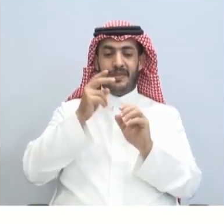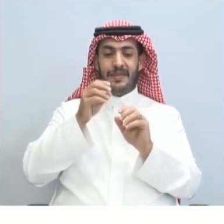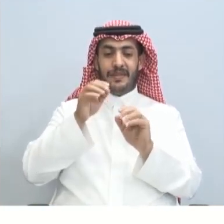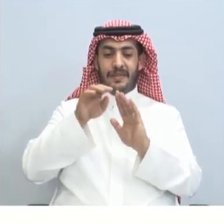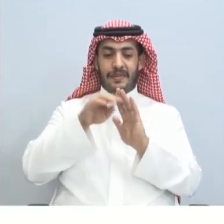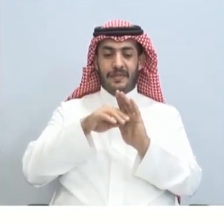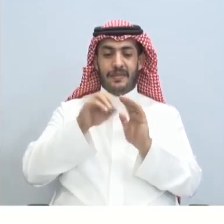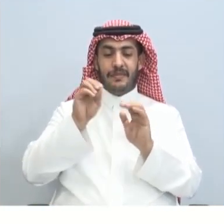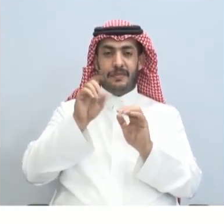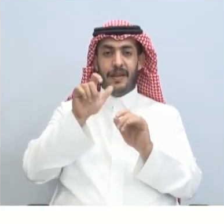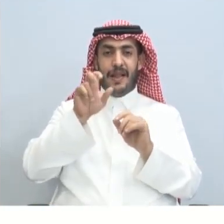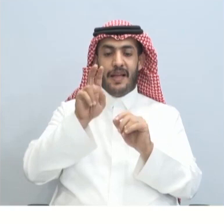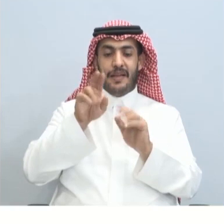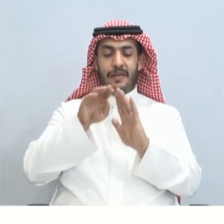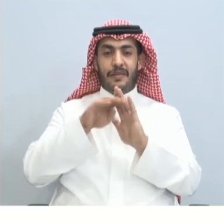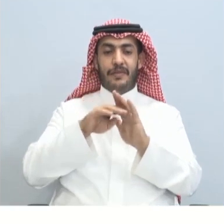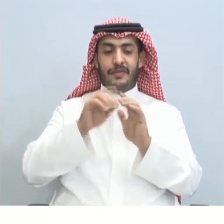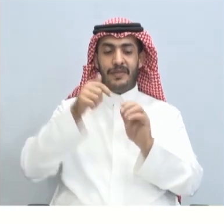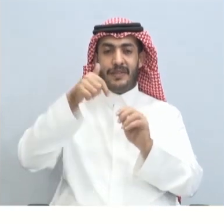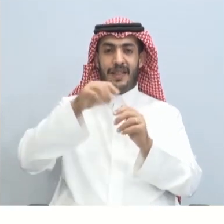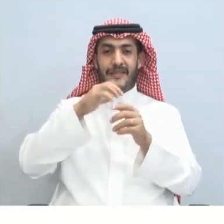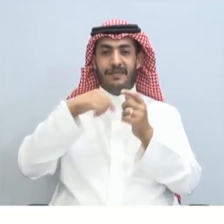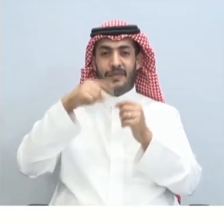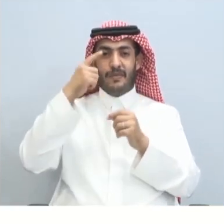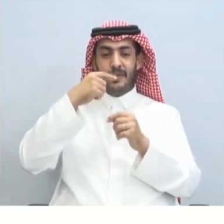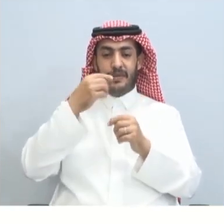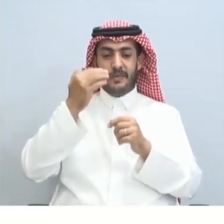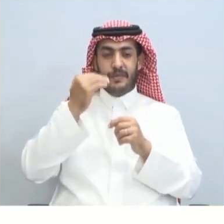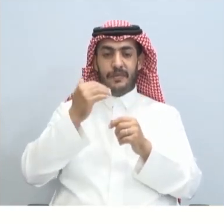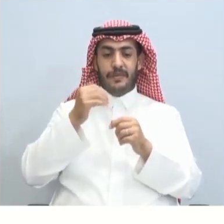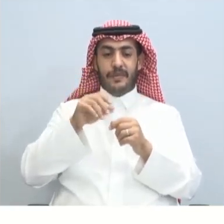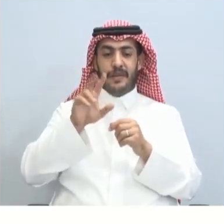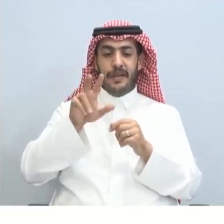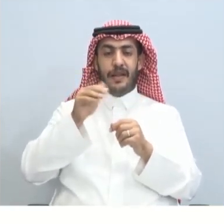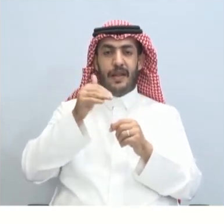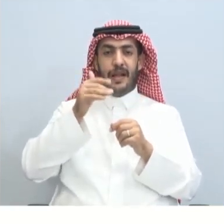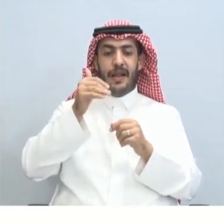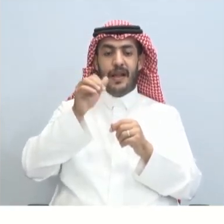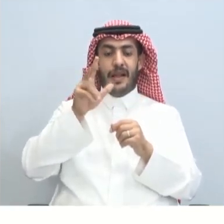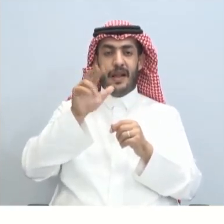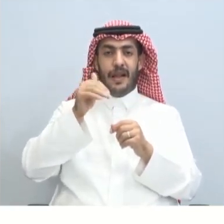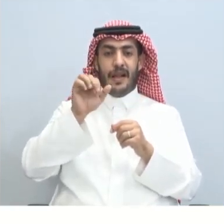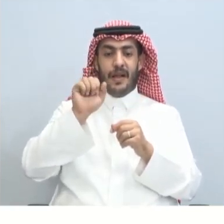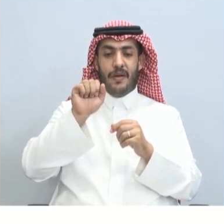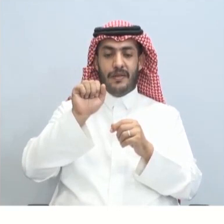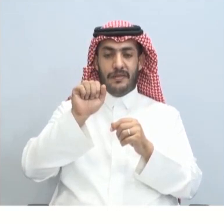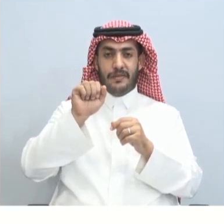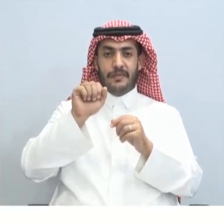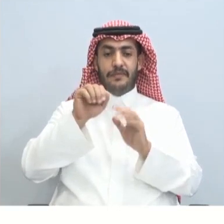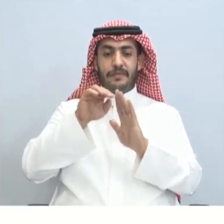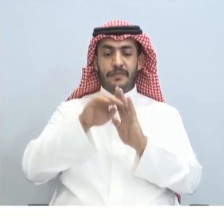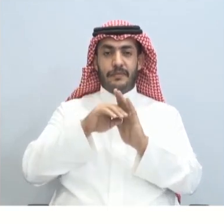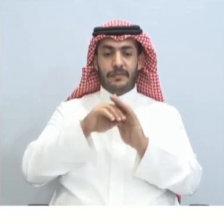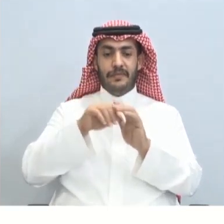وبلوره سداسيه الاوجه في الكوارتز اما بالنسبه ل بعدما تعرفنا على